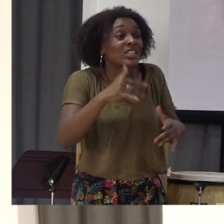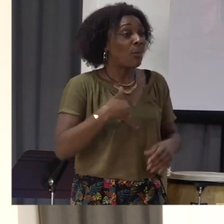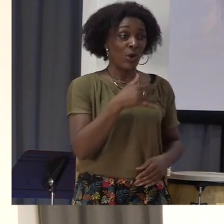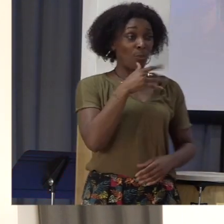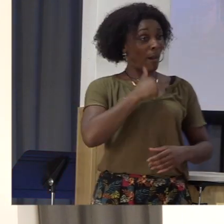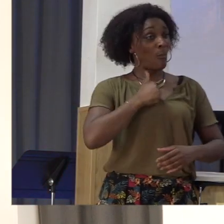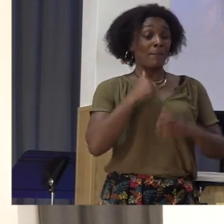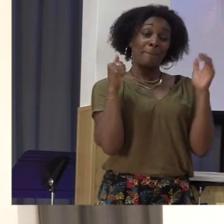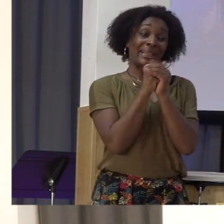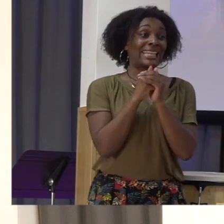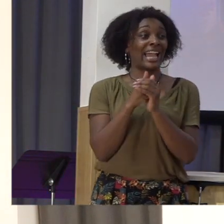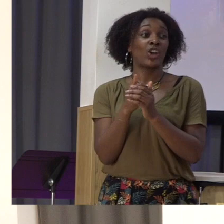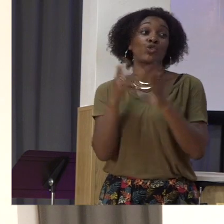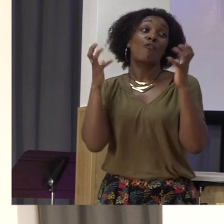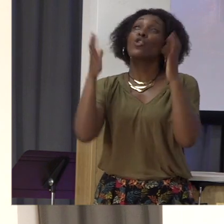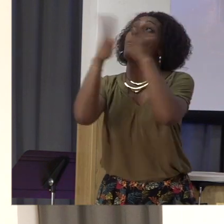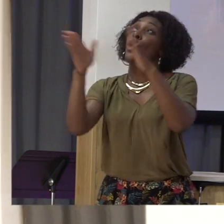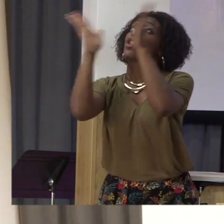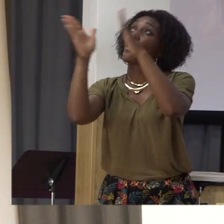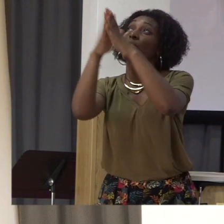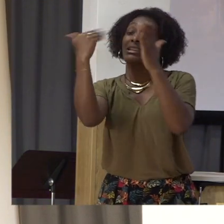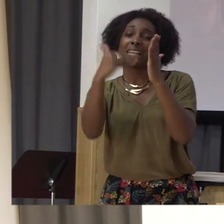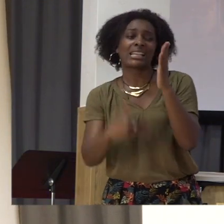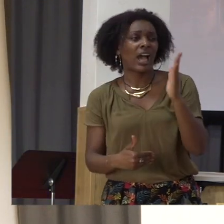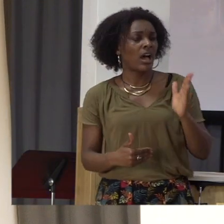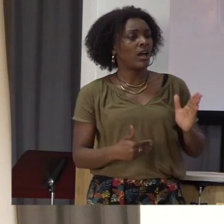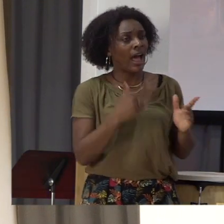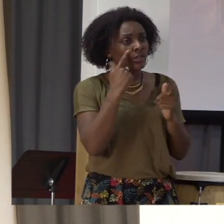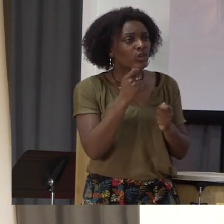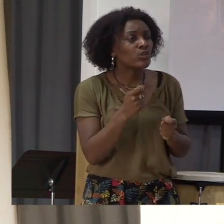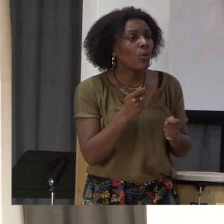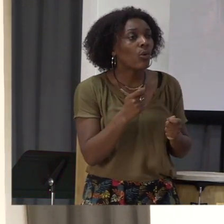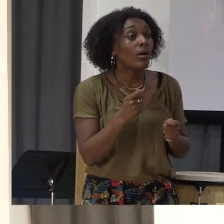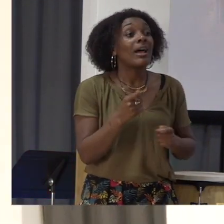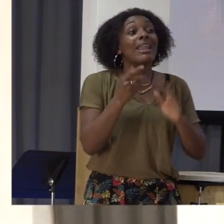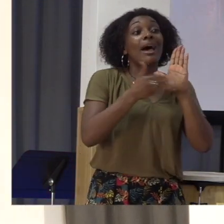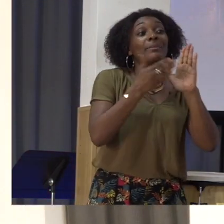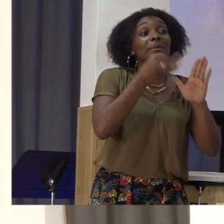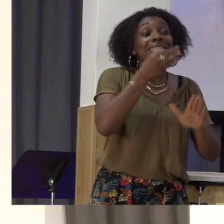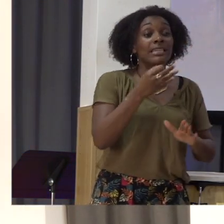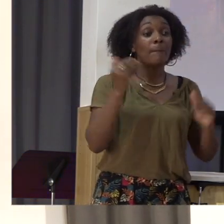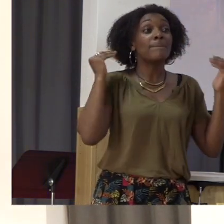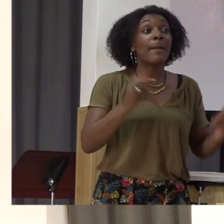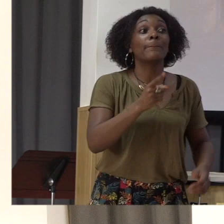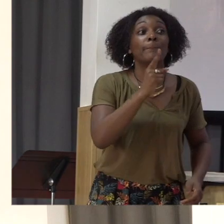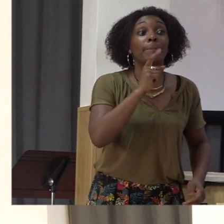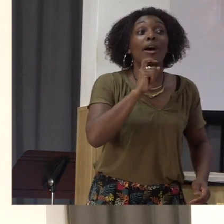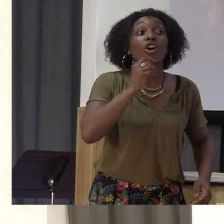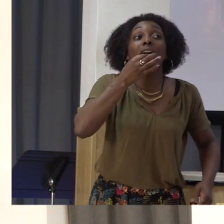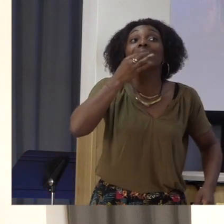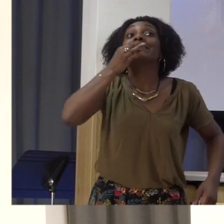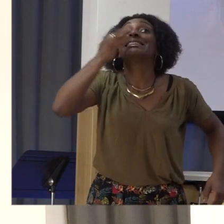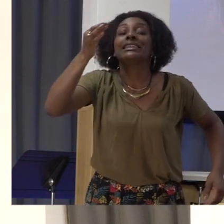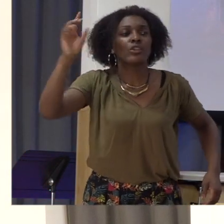arrêtées. Certes, il faut savoir ce qu'on va demander à Dieu, mais la Bible nous dit aussi qu'avant même que nous ouvrions notre bouche, Dieu sait de quoi